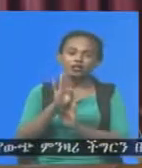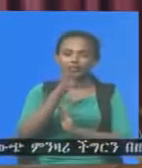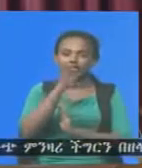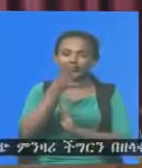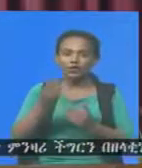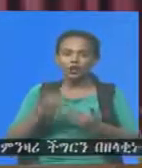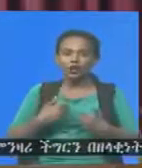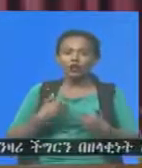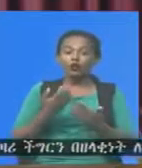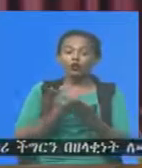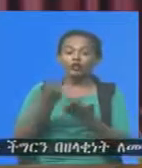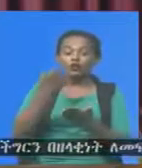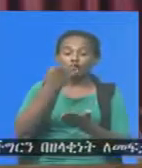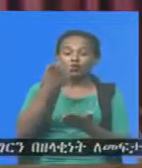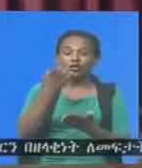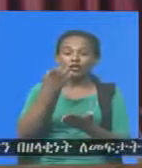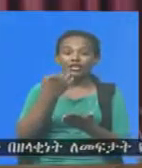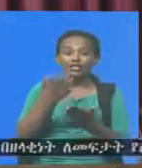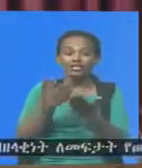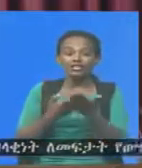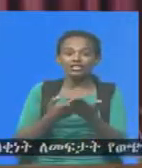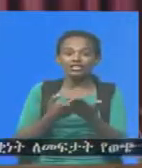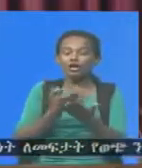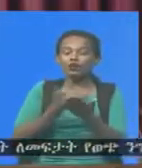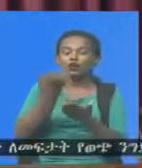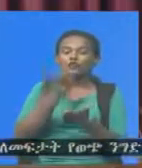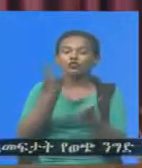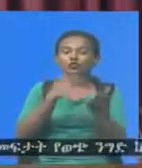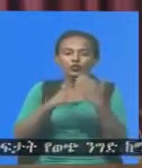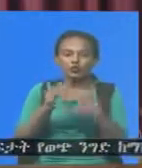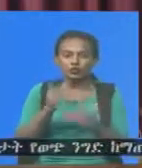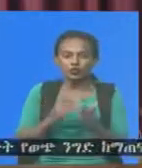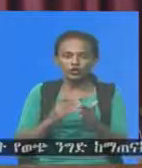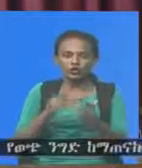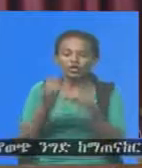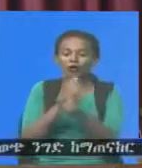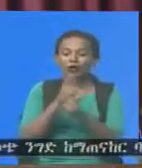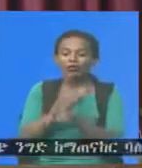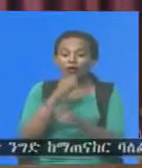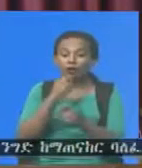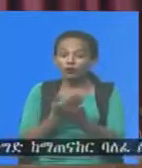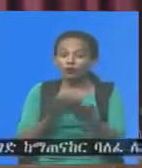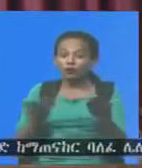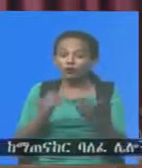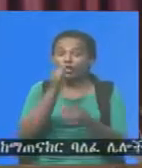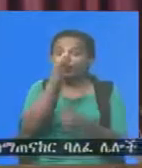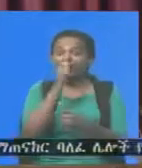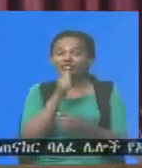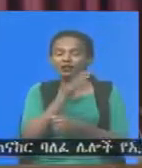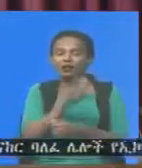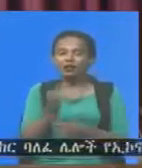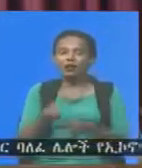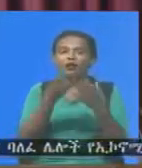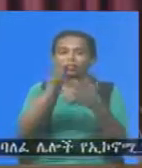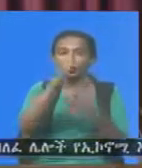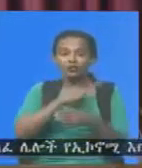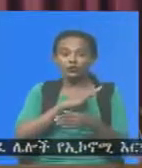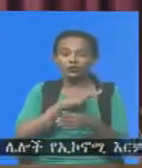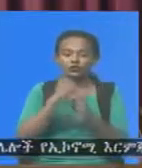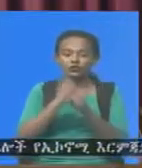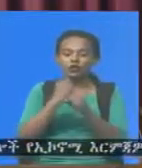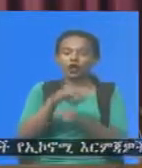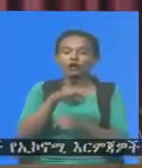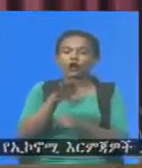ያለውን ኢኮኖሚክ ክራይሲስ በተለይም አንኤምፕሎይመንት ለማስታገስና በርካታ ሰዎች ስራ እንዲያገኙ እድል የሚሰጥ